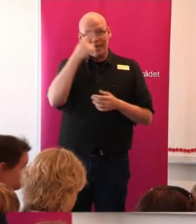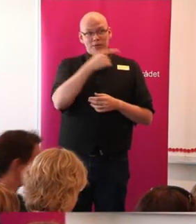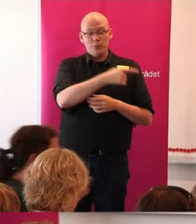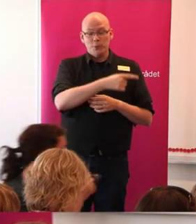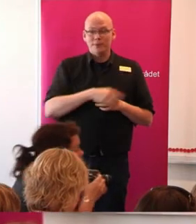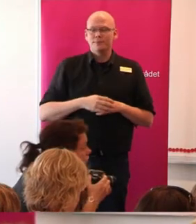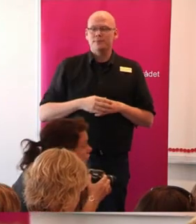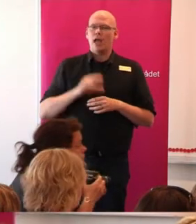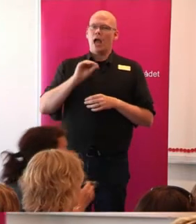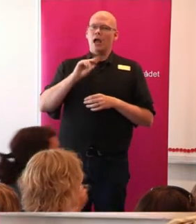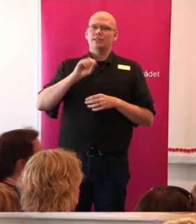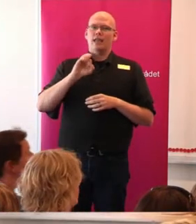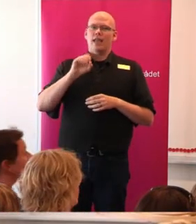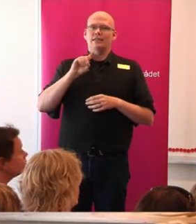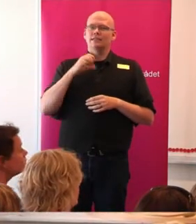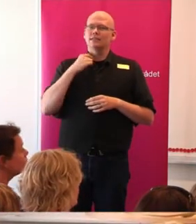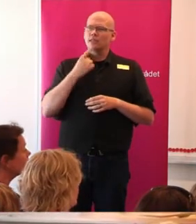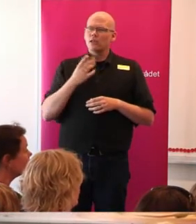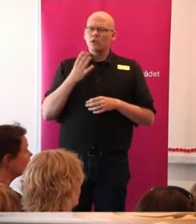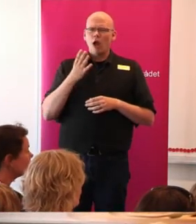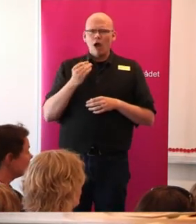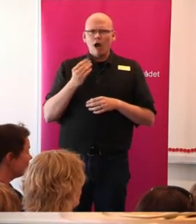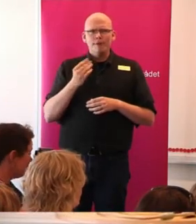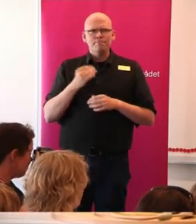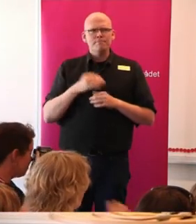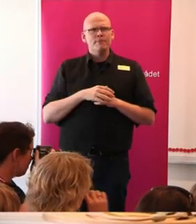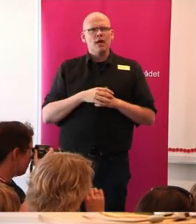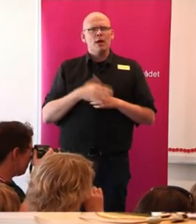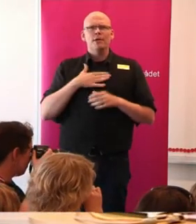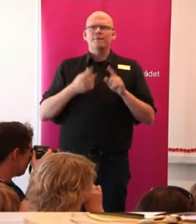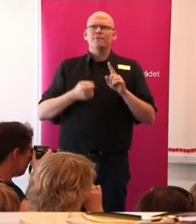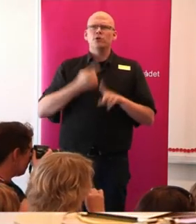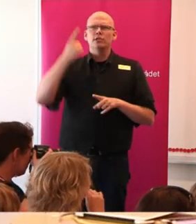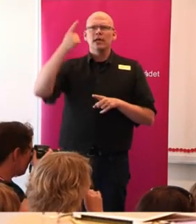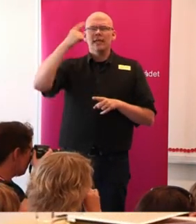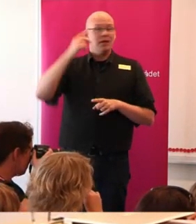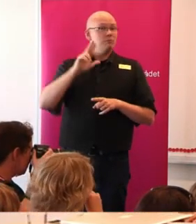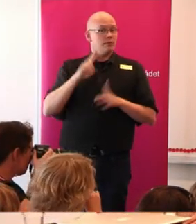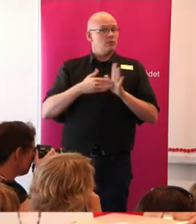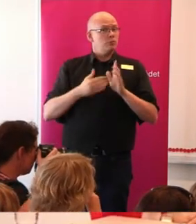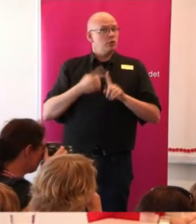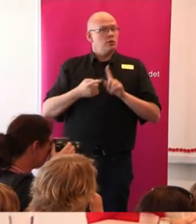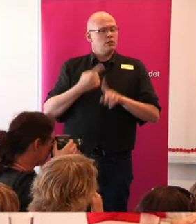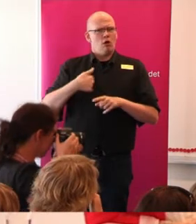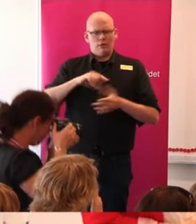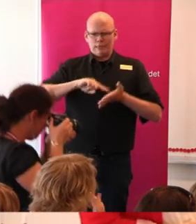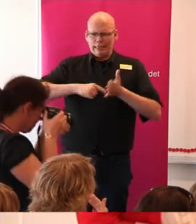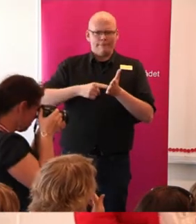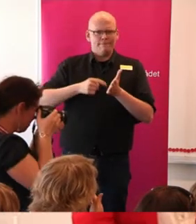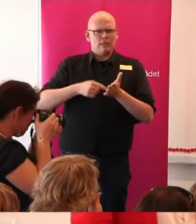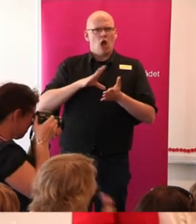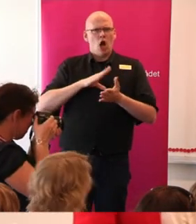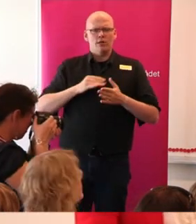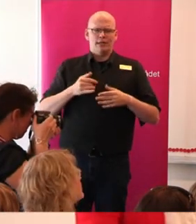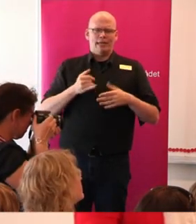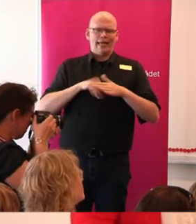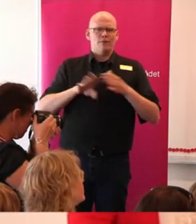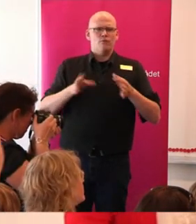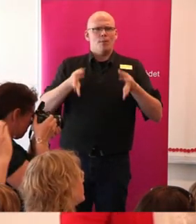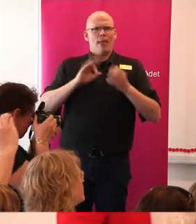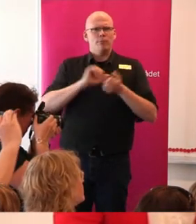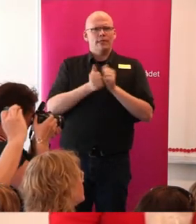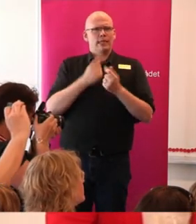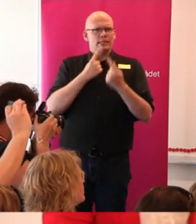alltså den första tanken jag får, vilken tur att jag var så envis och här förde faktiskt informella politiska samtal med